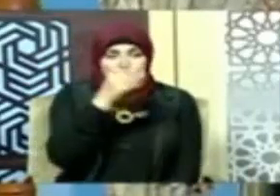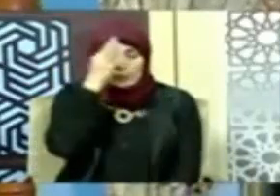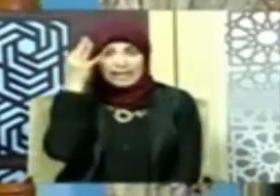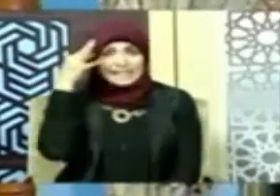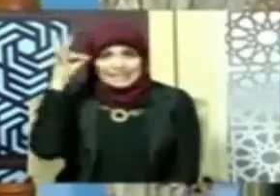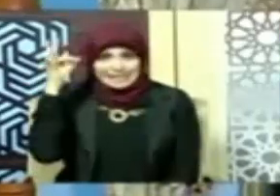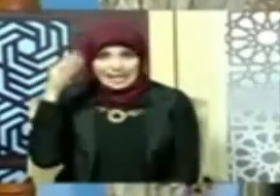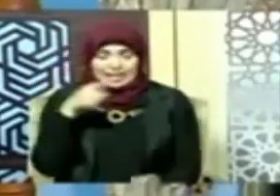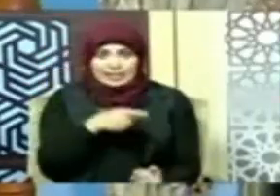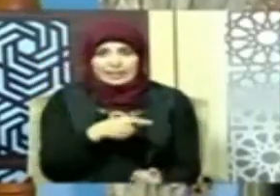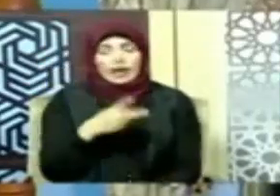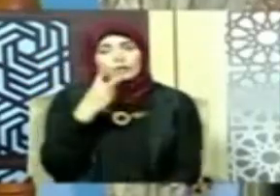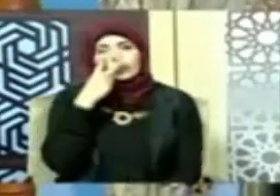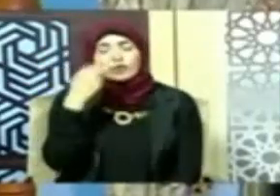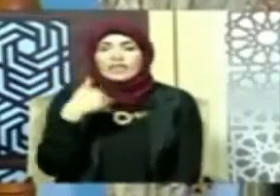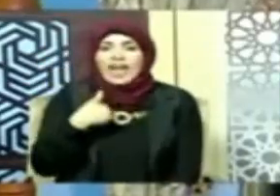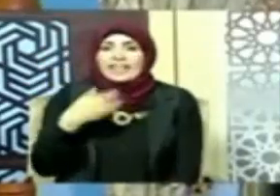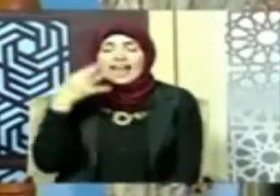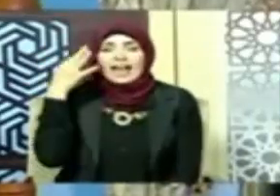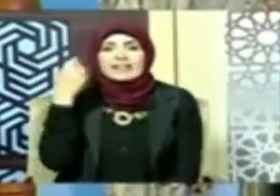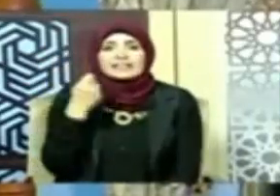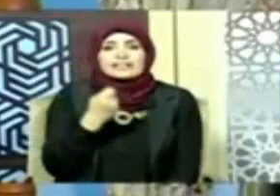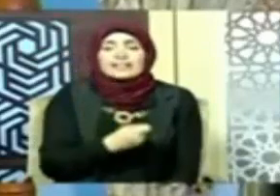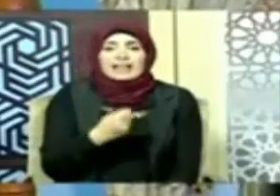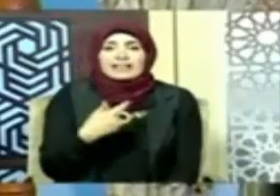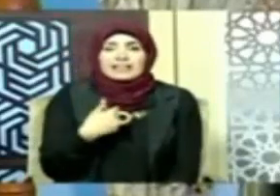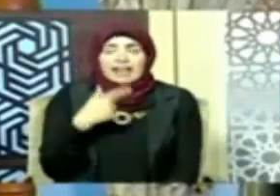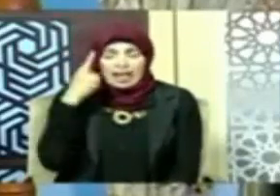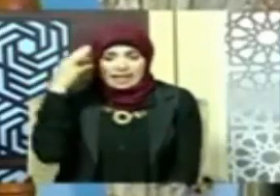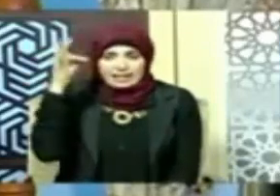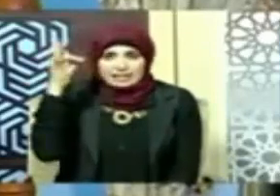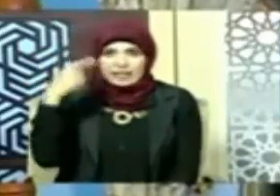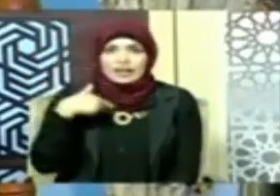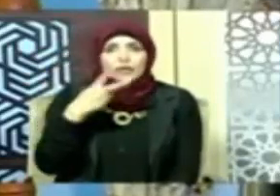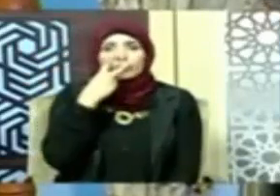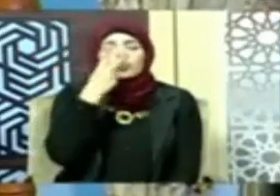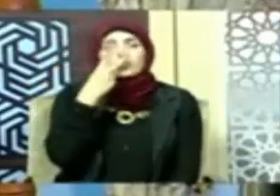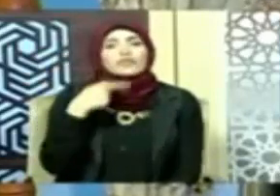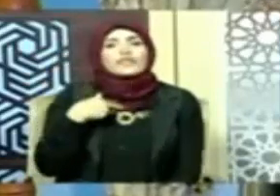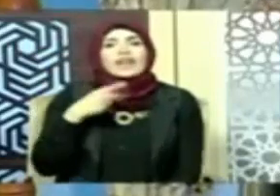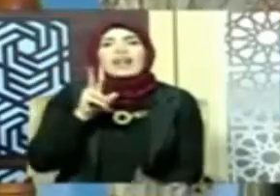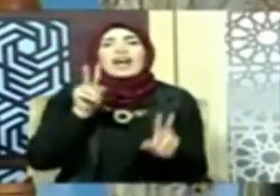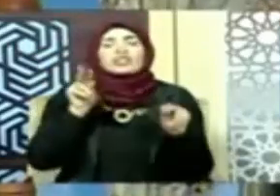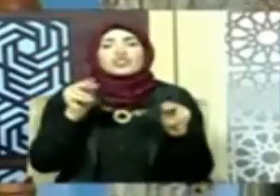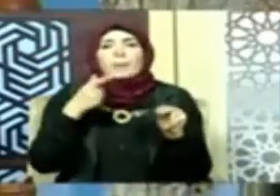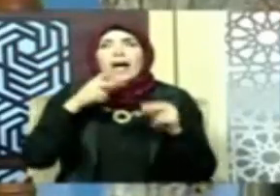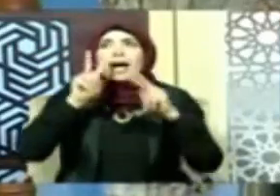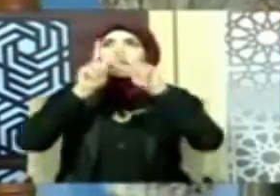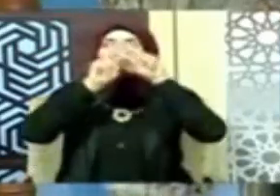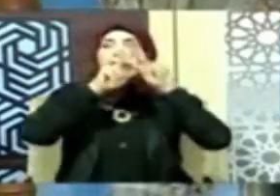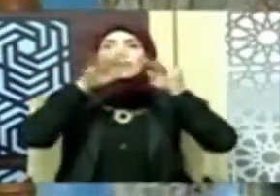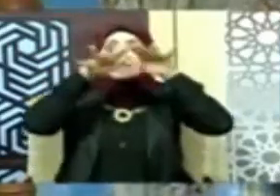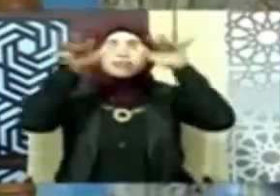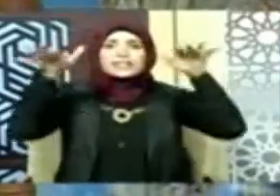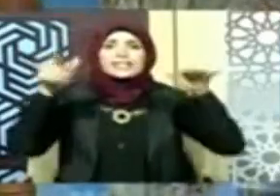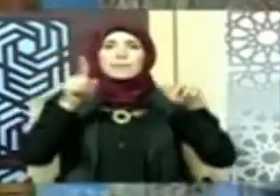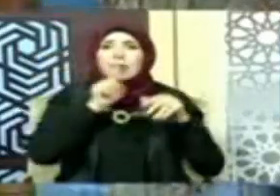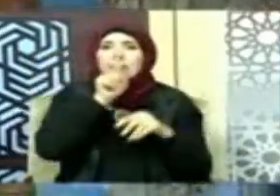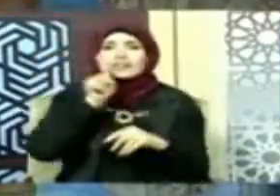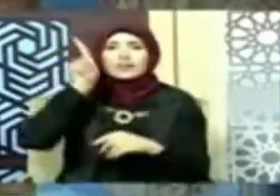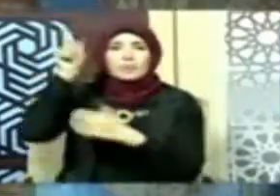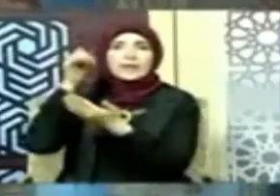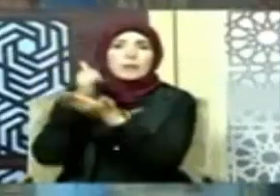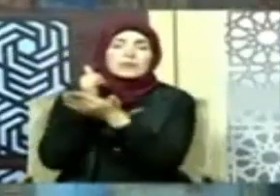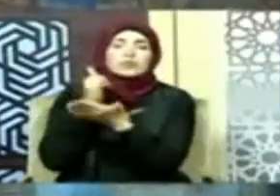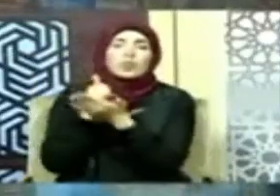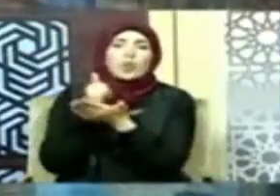لوجدتني بنجوم أقطار السماء تعلقي لكن من رزق الحجة حرم